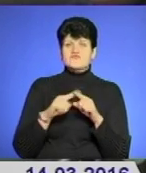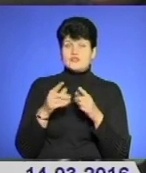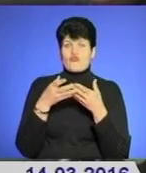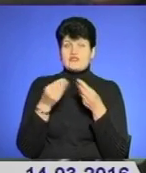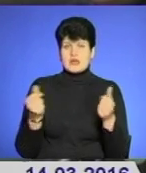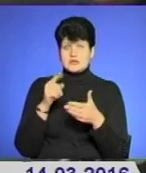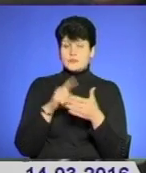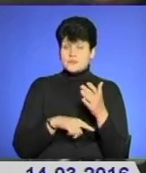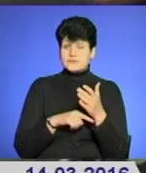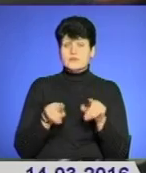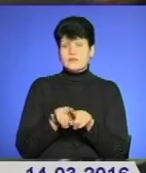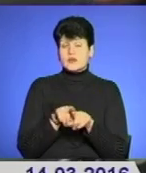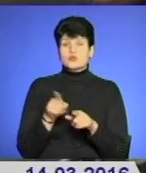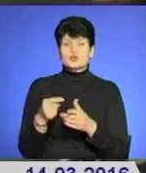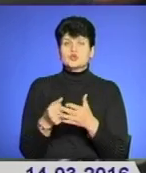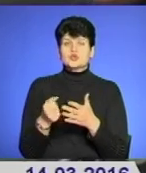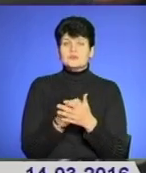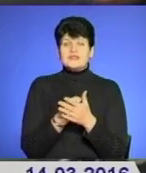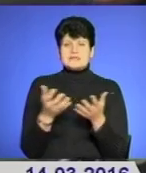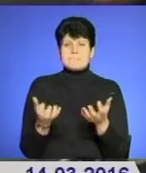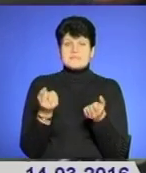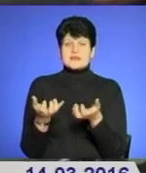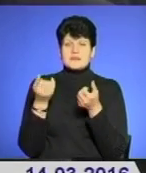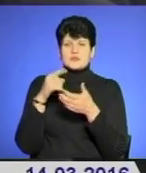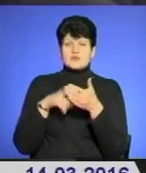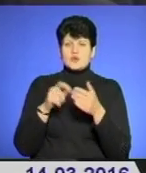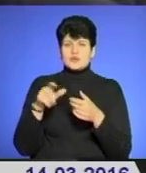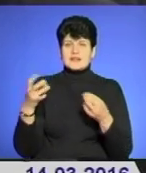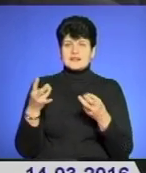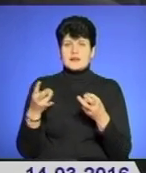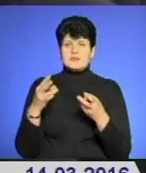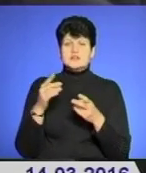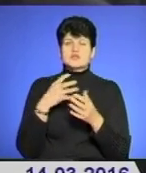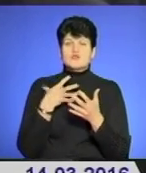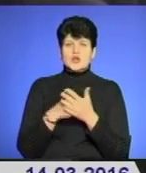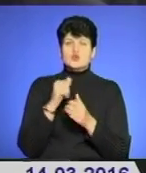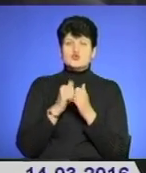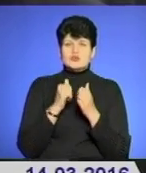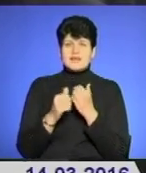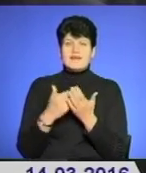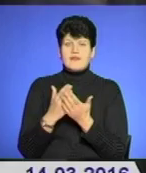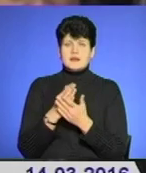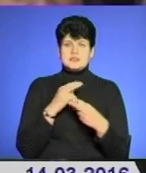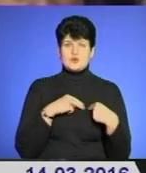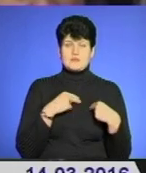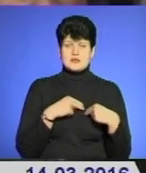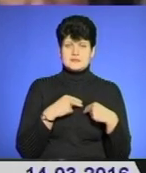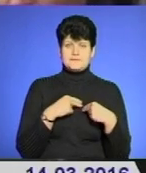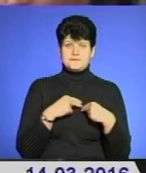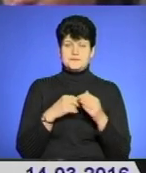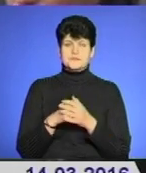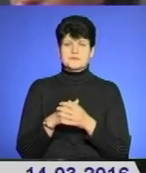втратить. Тому добиватися підтримки і довіри людей потрібно своєю щоденною і якісною працею. Що